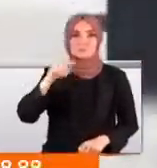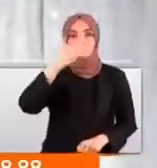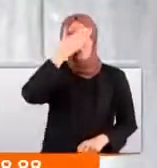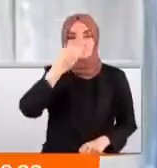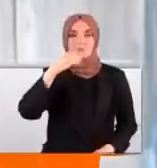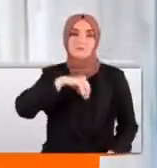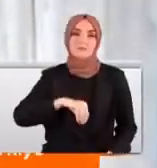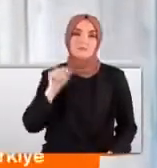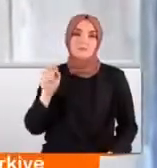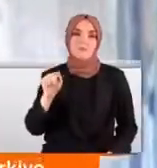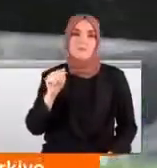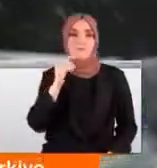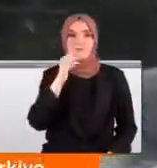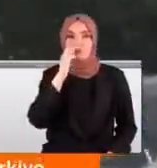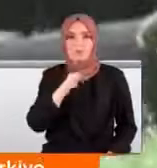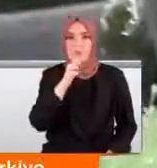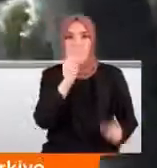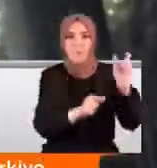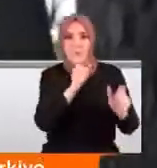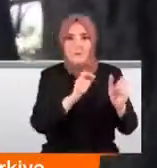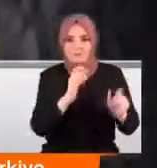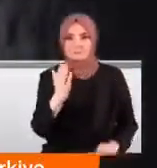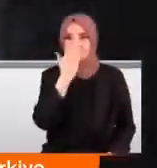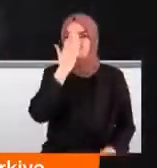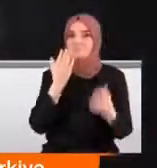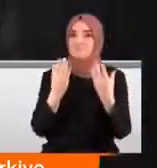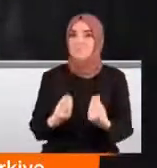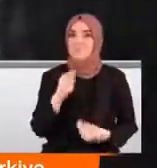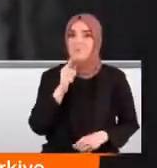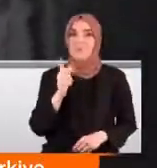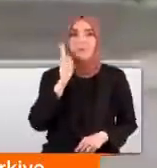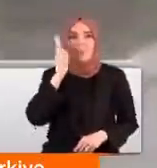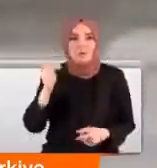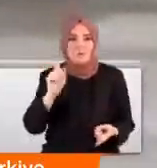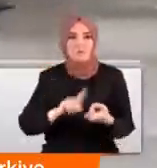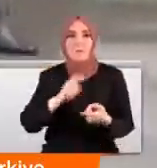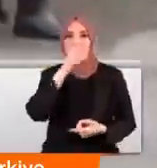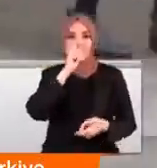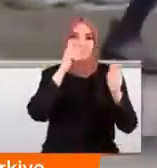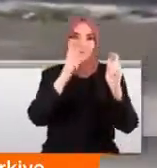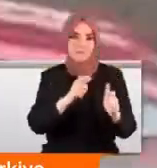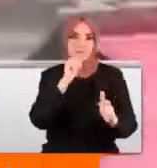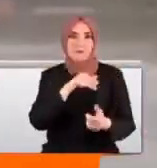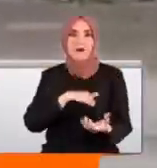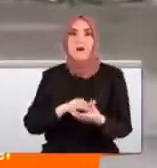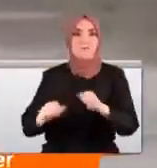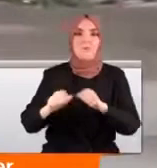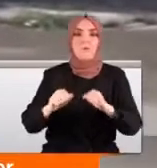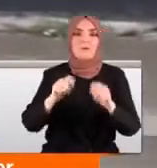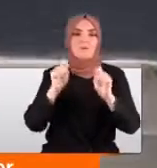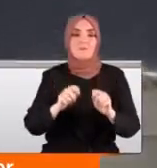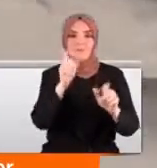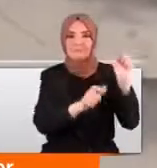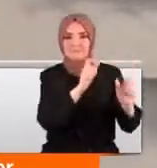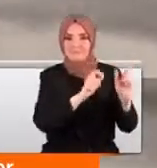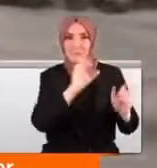vurdu. Beyoğlu ve Beşiktaş'ta nöbet tutan ayakkabı boyacıları özellikle turistlerin yoğun olduğu noktaları mesken